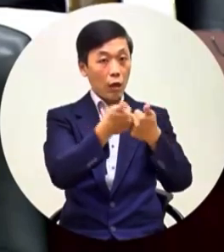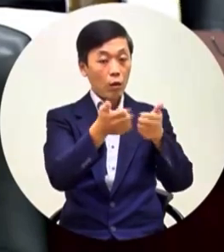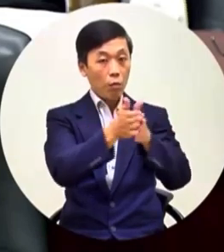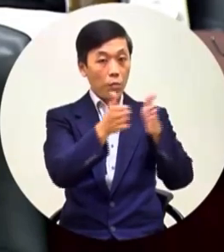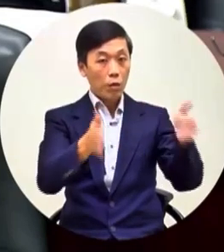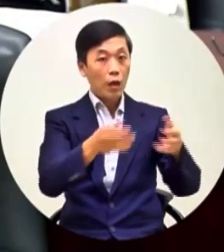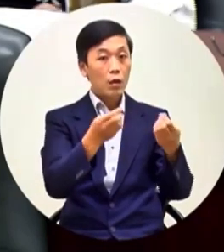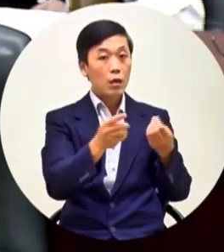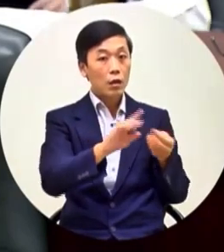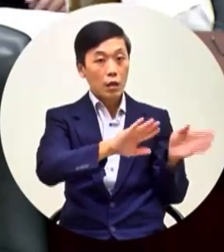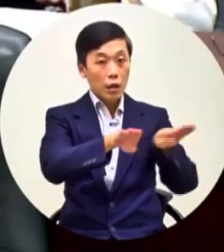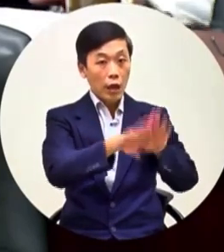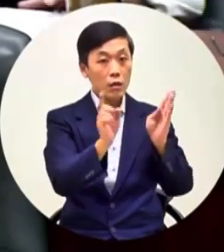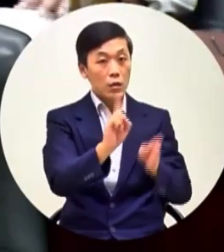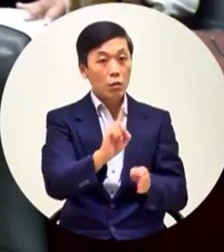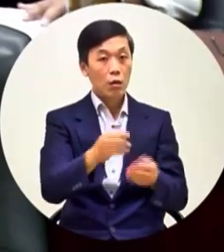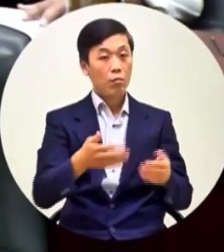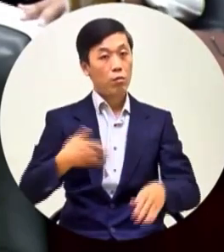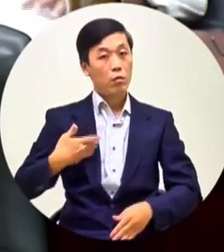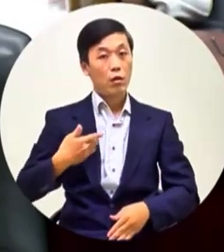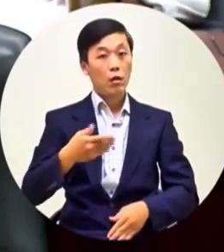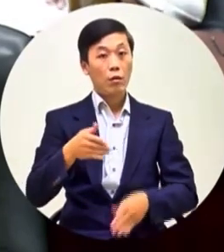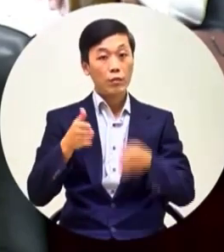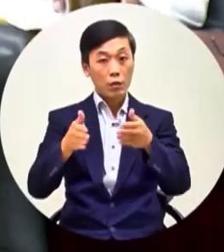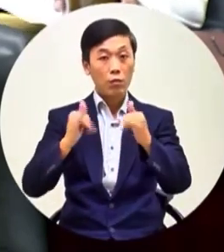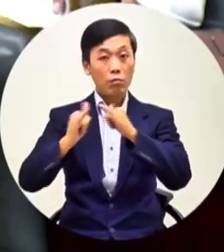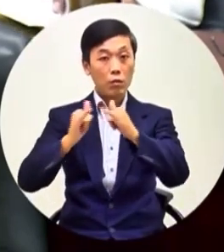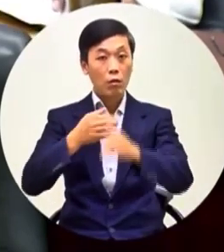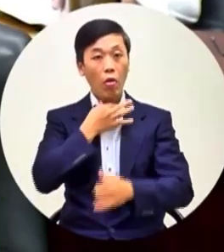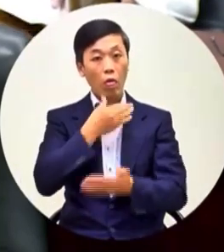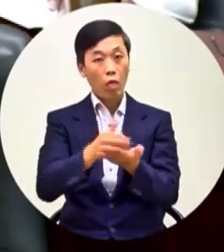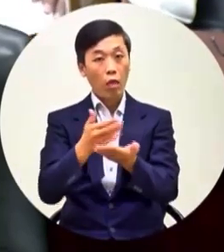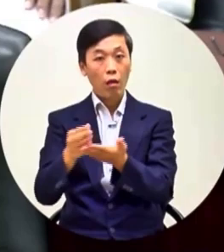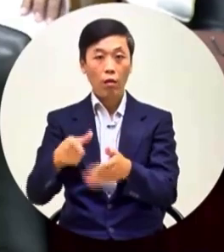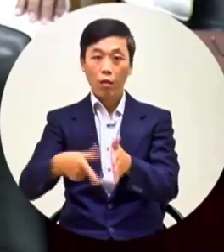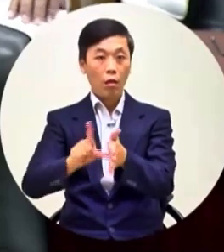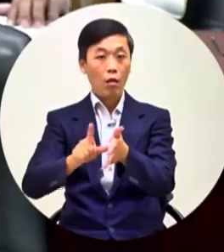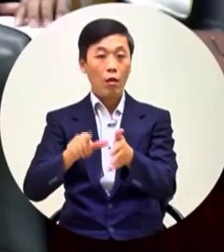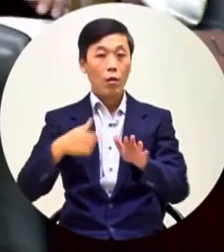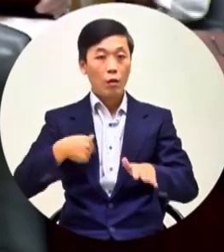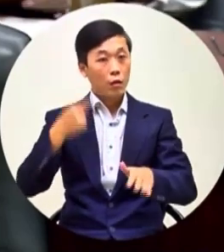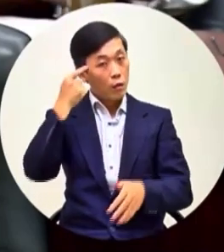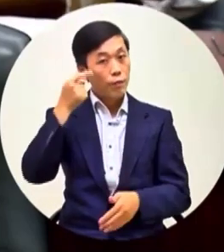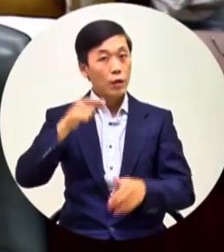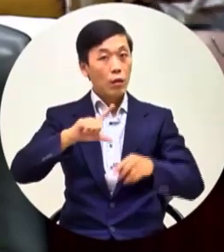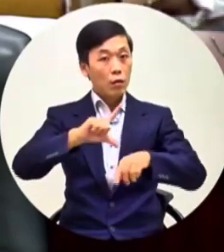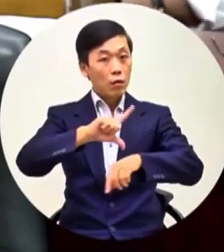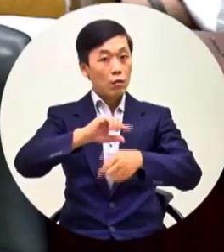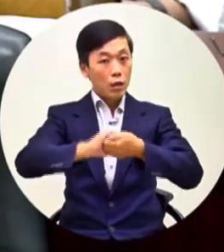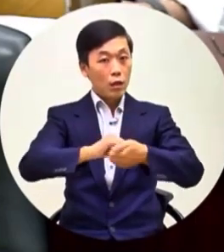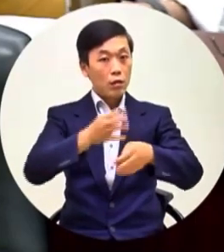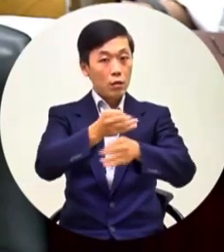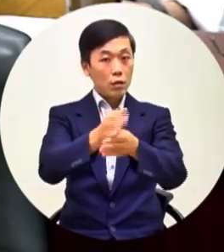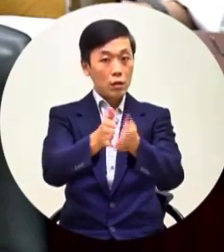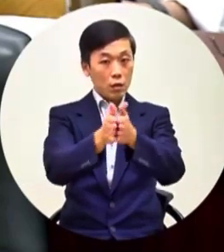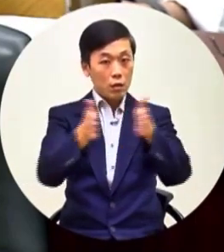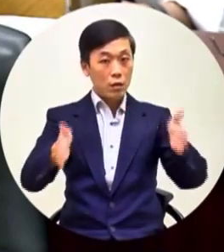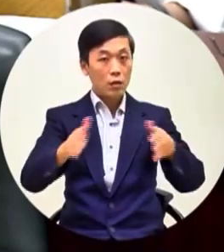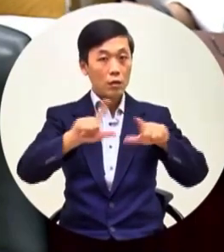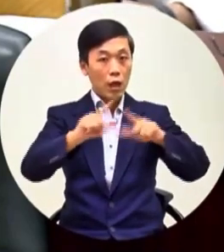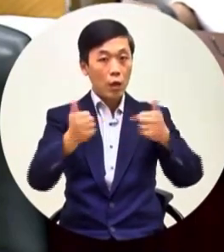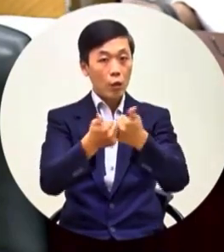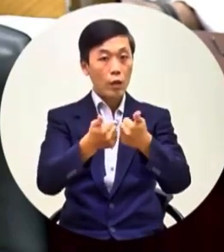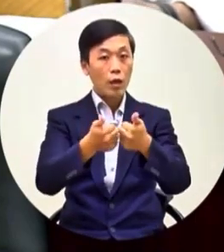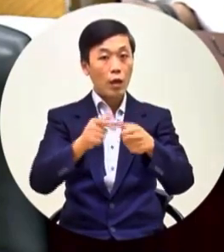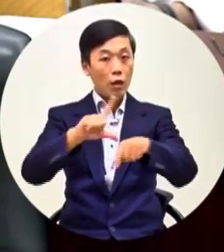案搞不好都来不及了。所以我认为说，这次的临时大会、临时会，应该要如期召开，让市